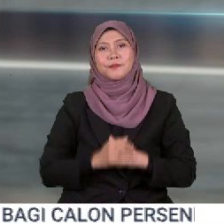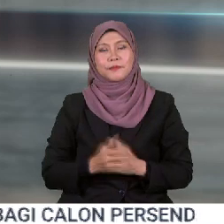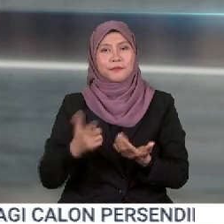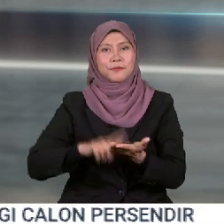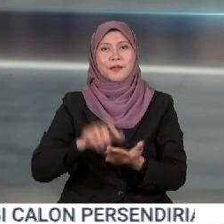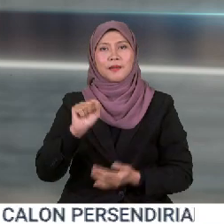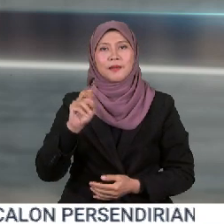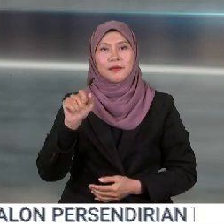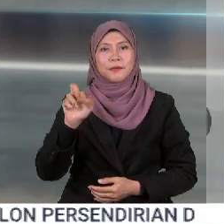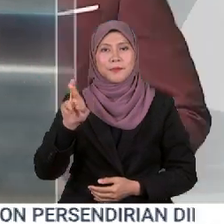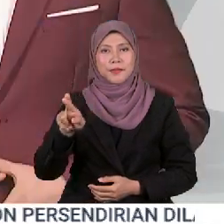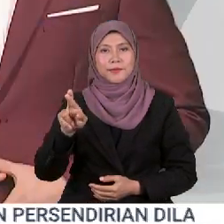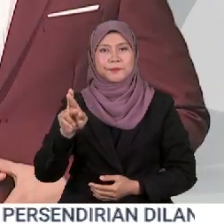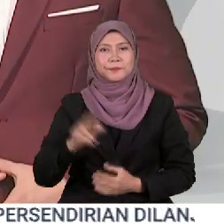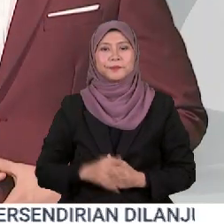Amir